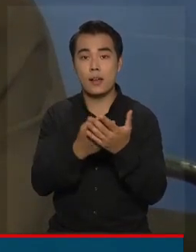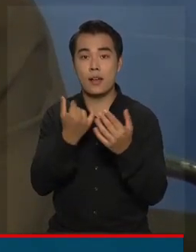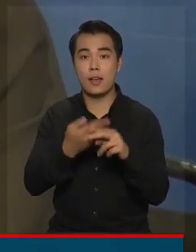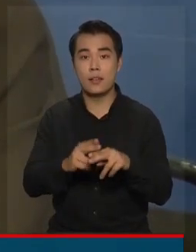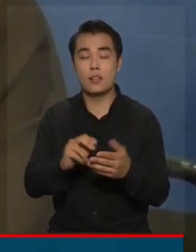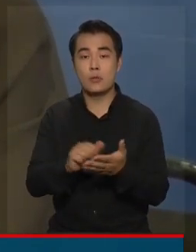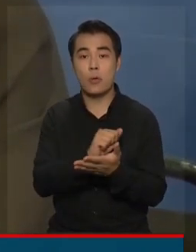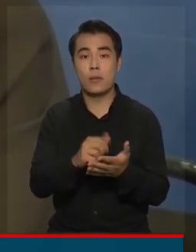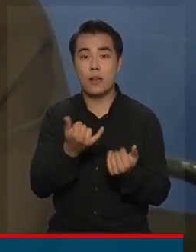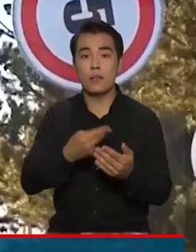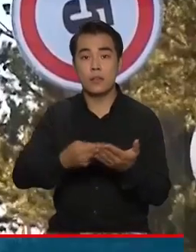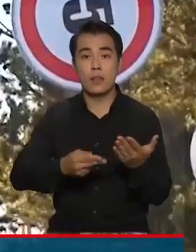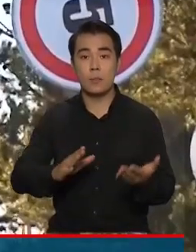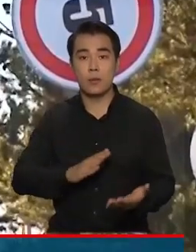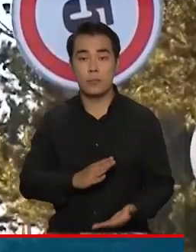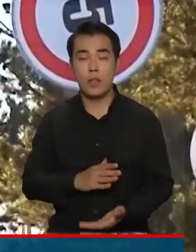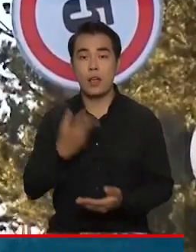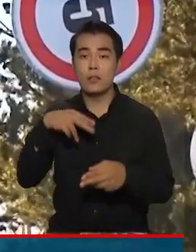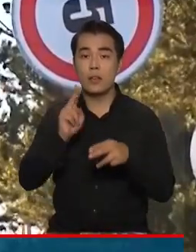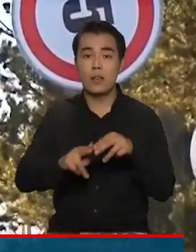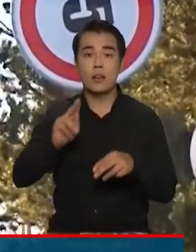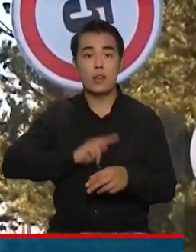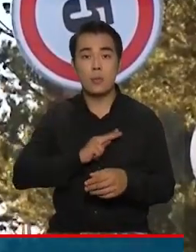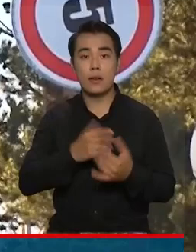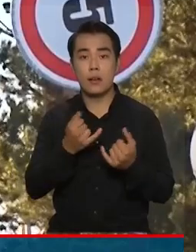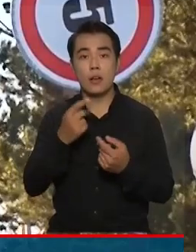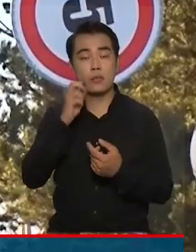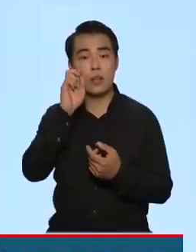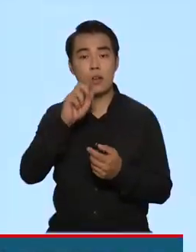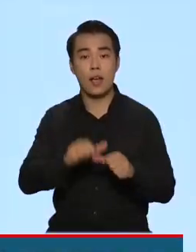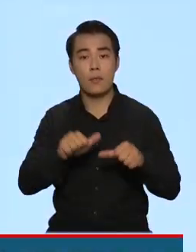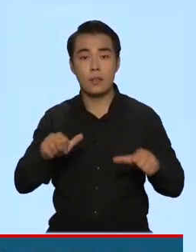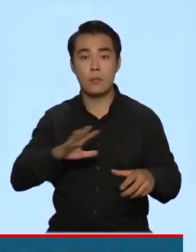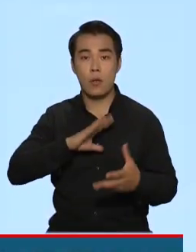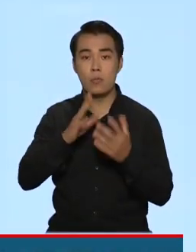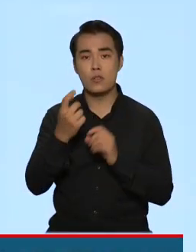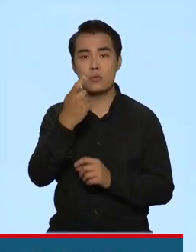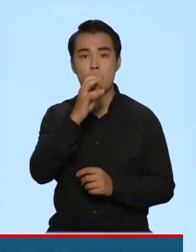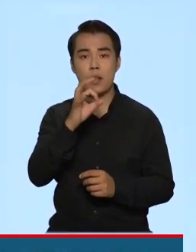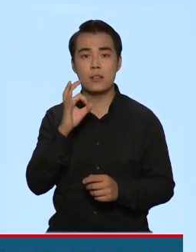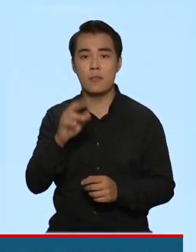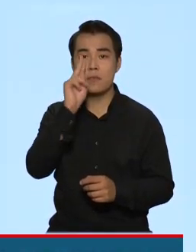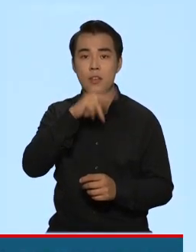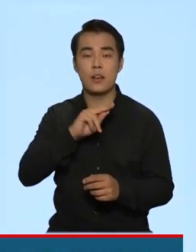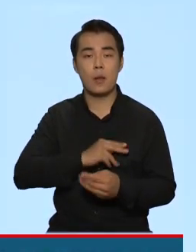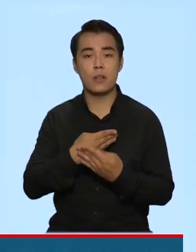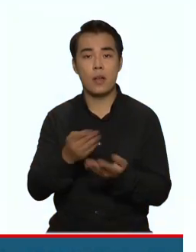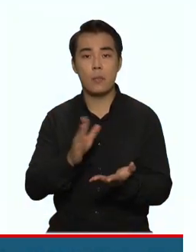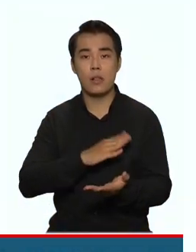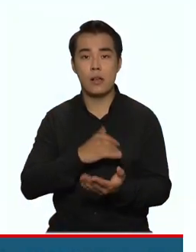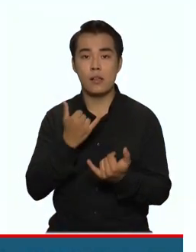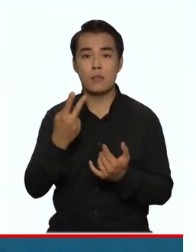контракт и заключали данный контракт. По итогам проведенной работы правительственная комиссия определила 100% вину работодателя.